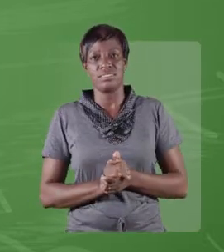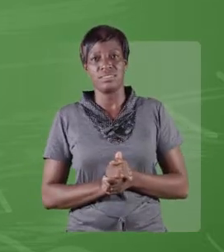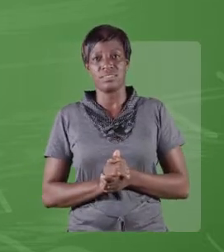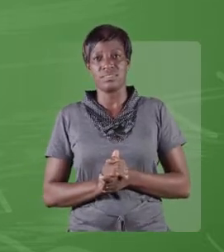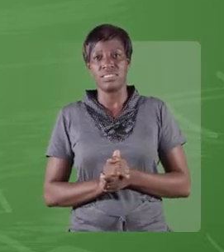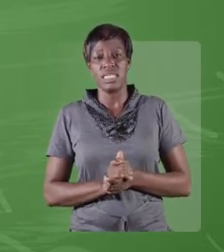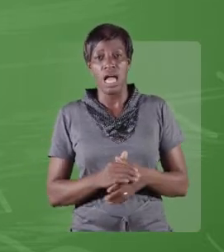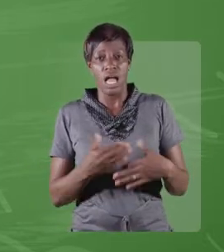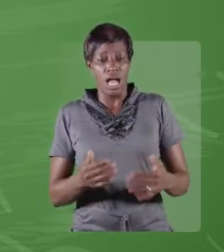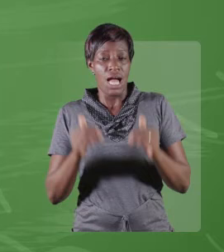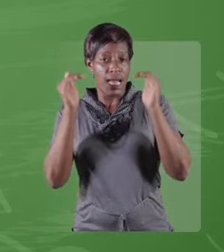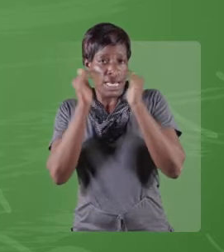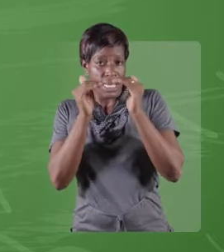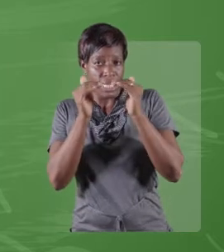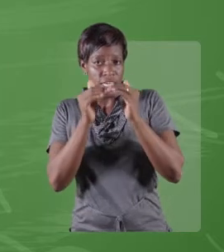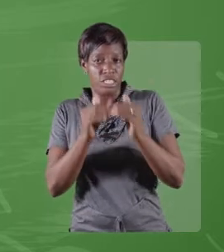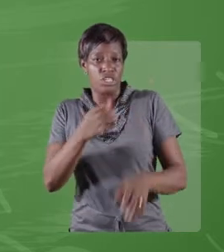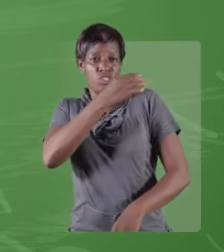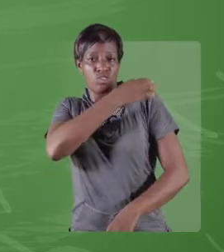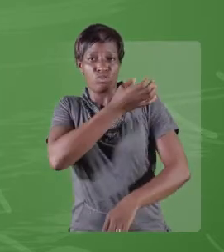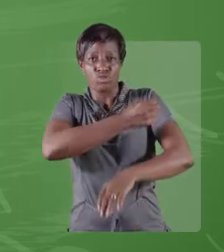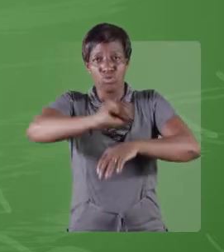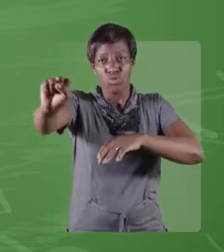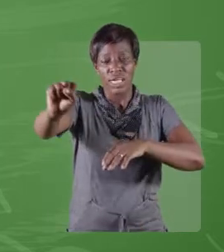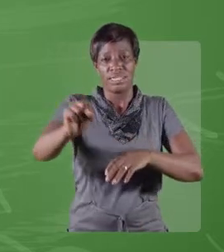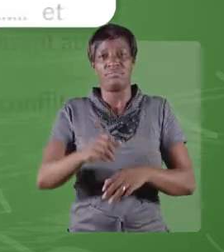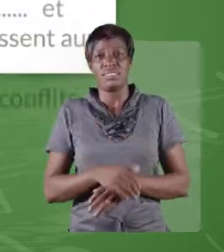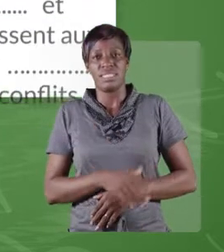L'égalité souveraine. Nations unies.